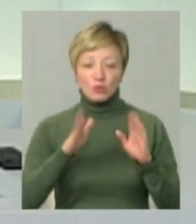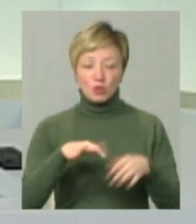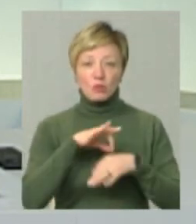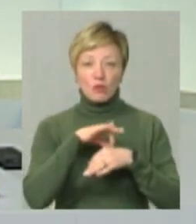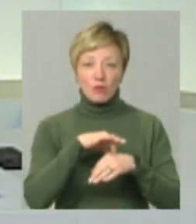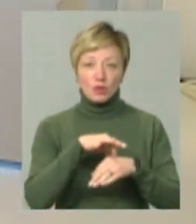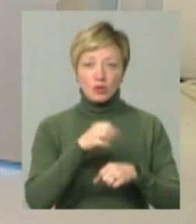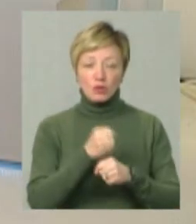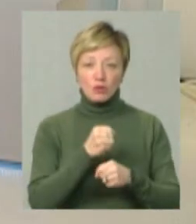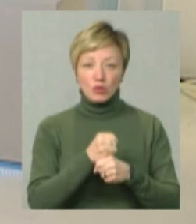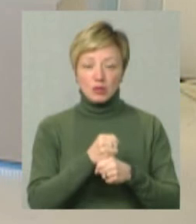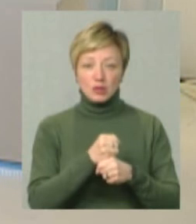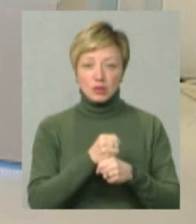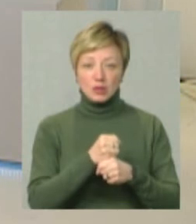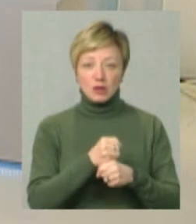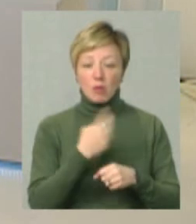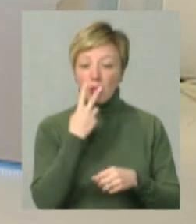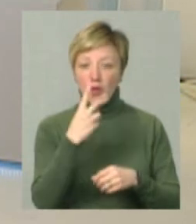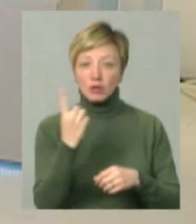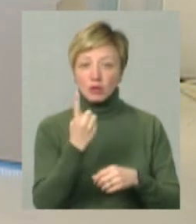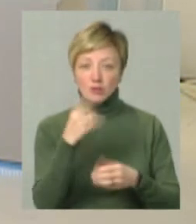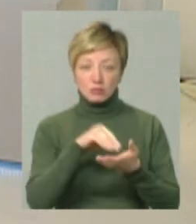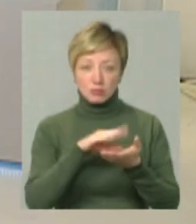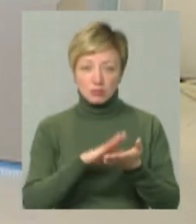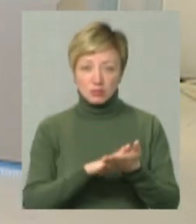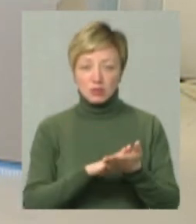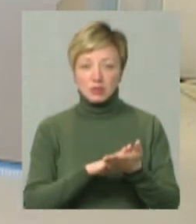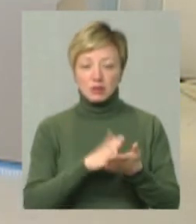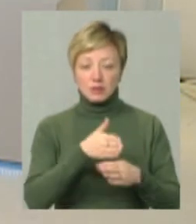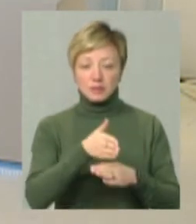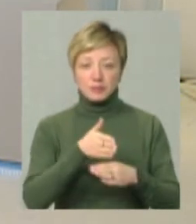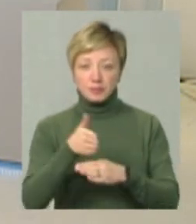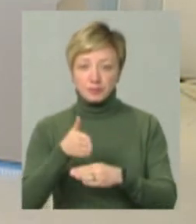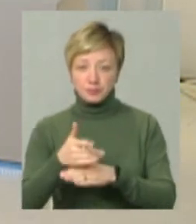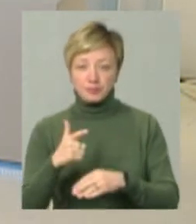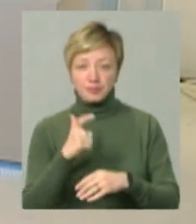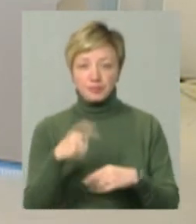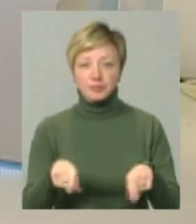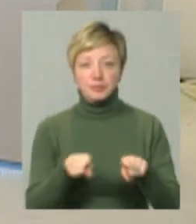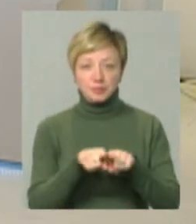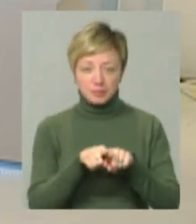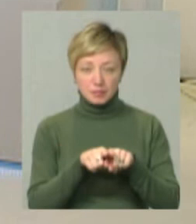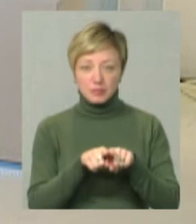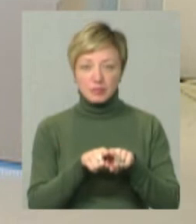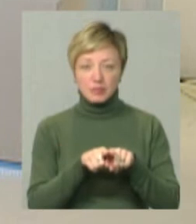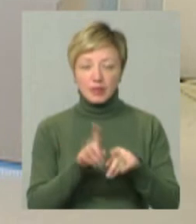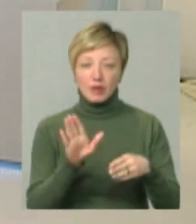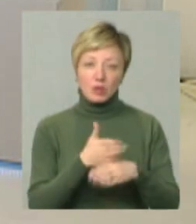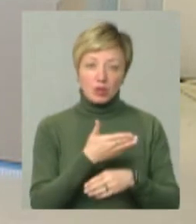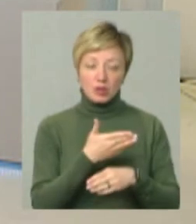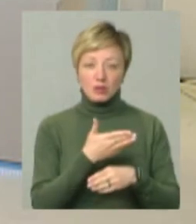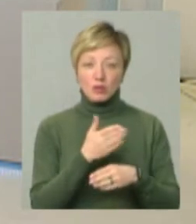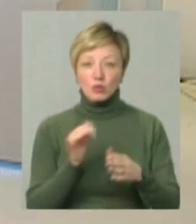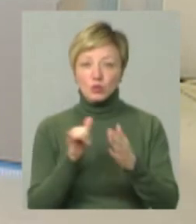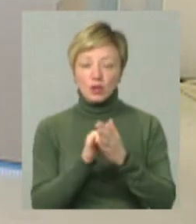будуть проводитись роботи з зняття показів лічильників газу, а також